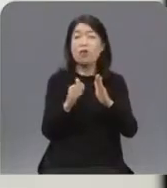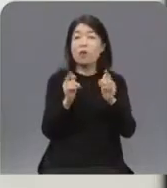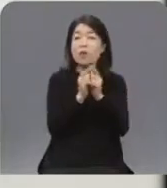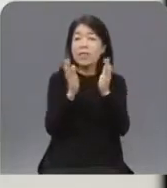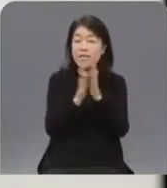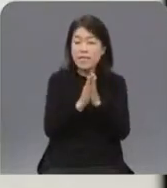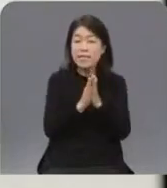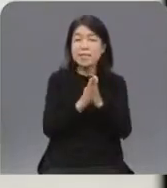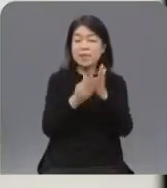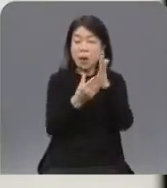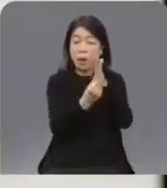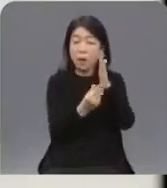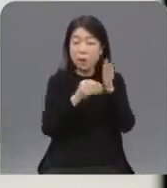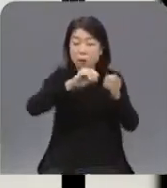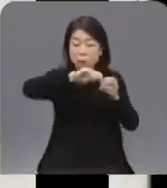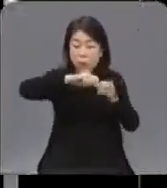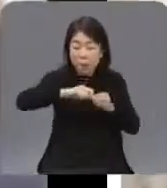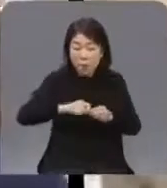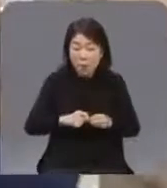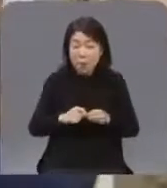수확도 본격적으로 시작했습니다.